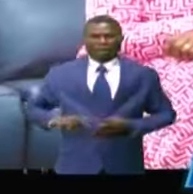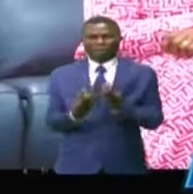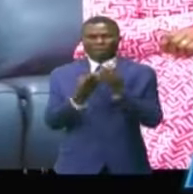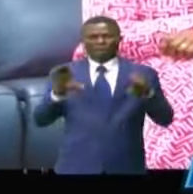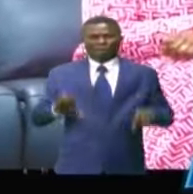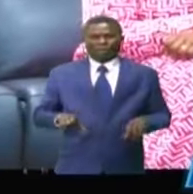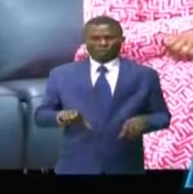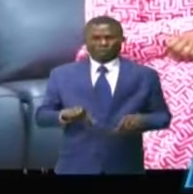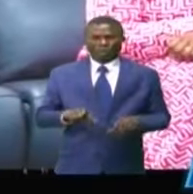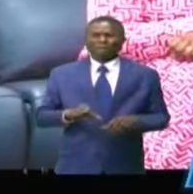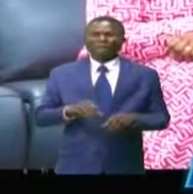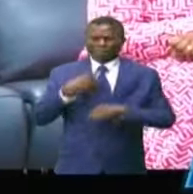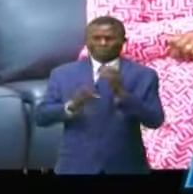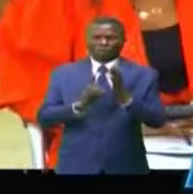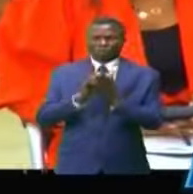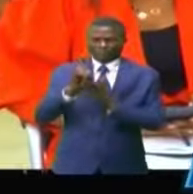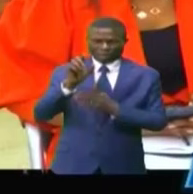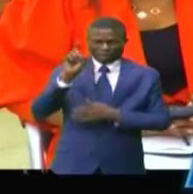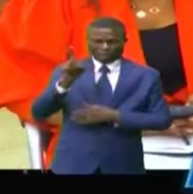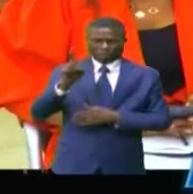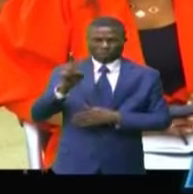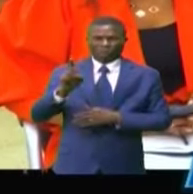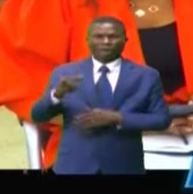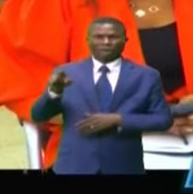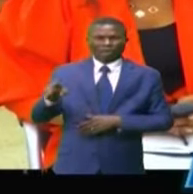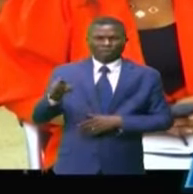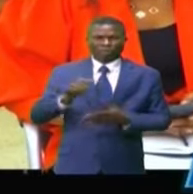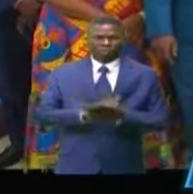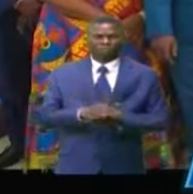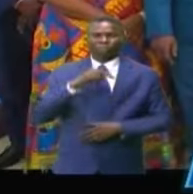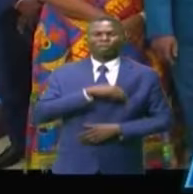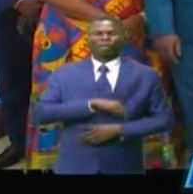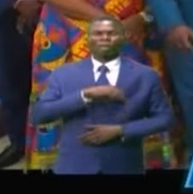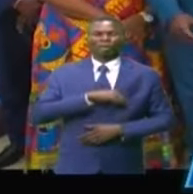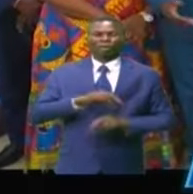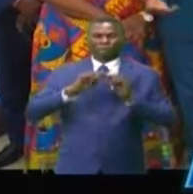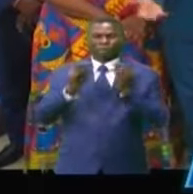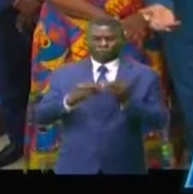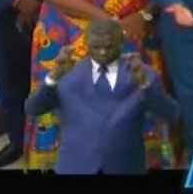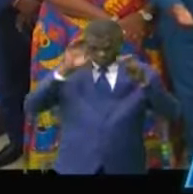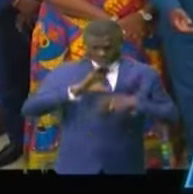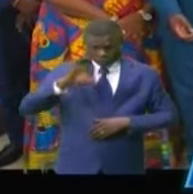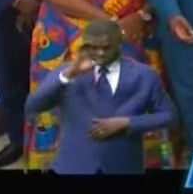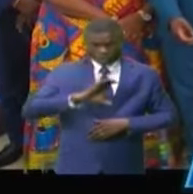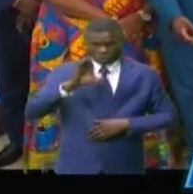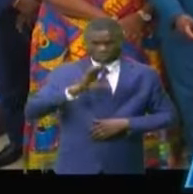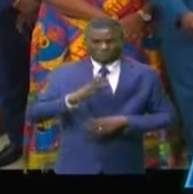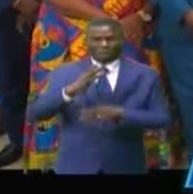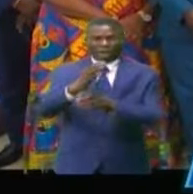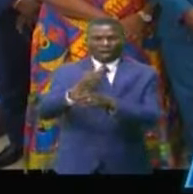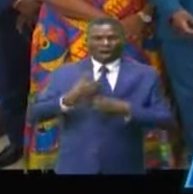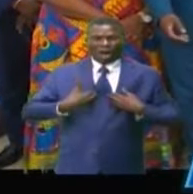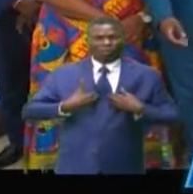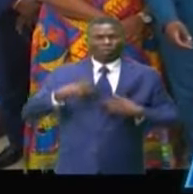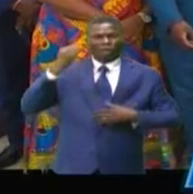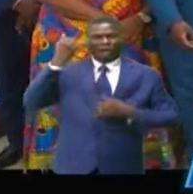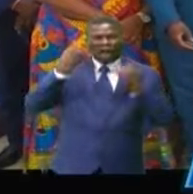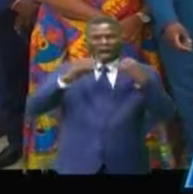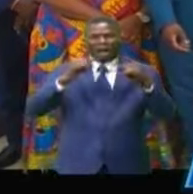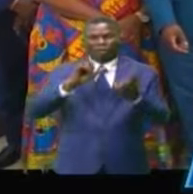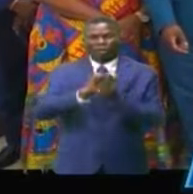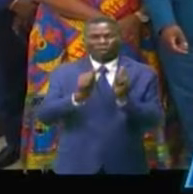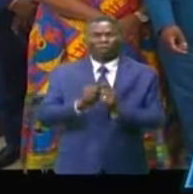Congo, gage du développement de la région. La mission cherche à recueillir les informations sur la